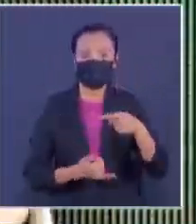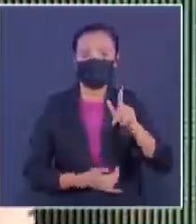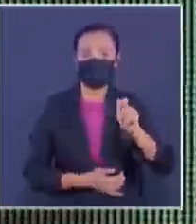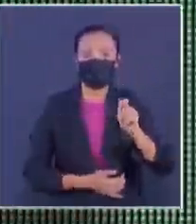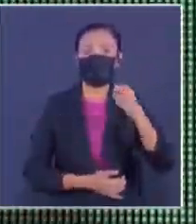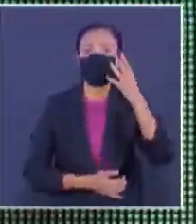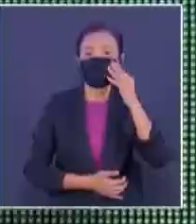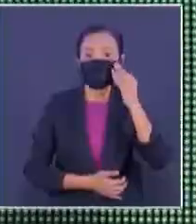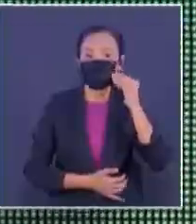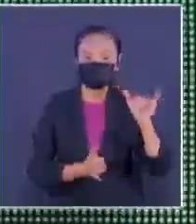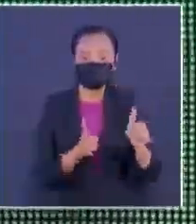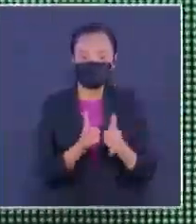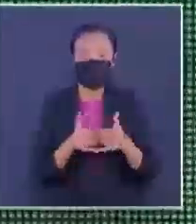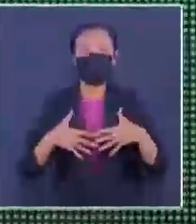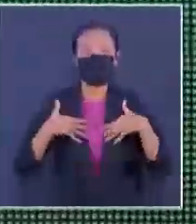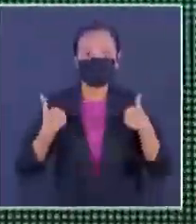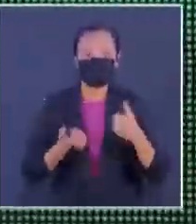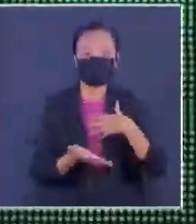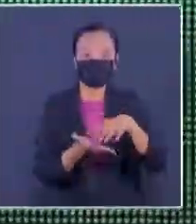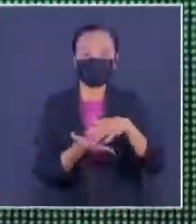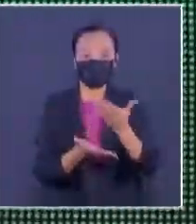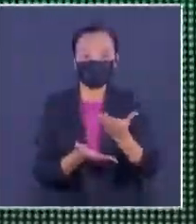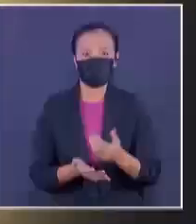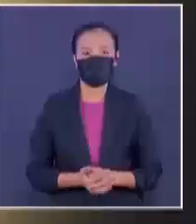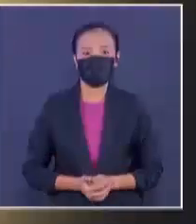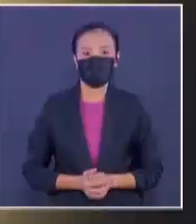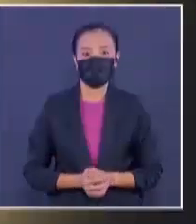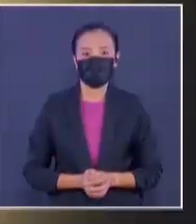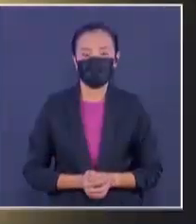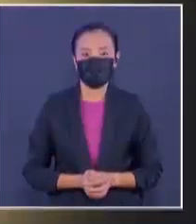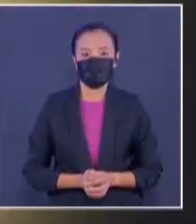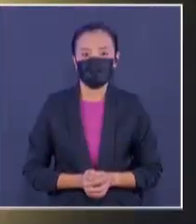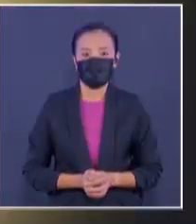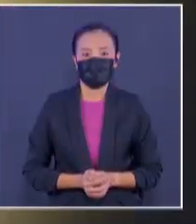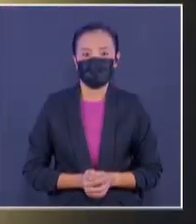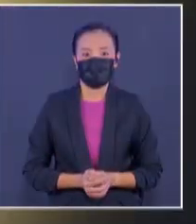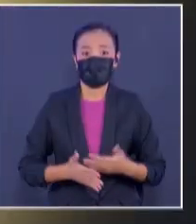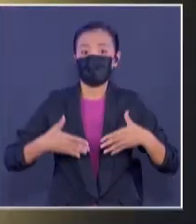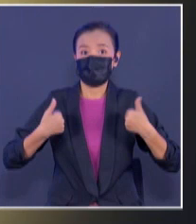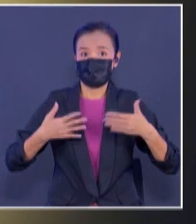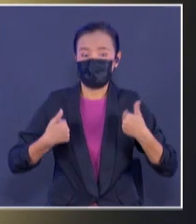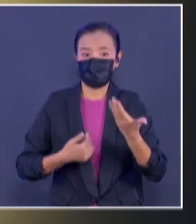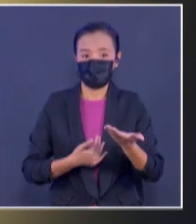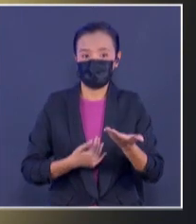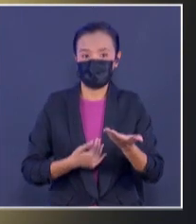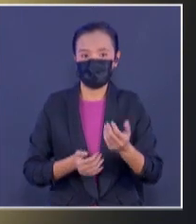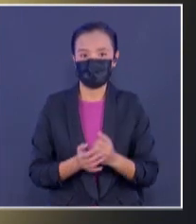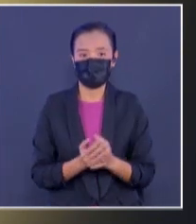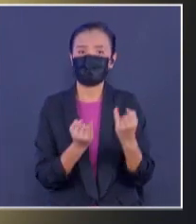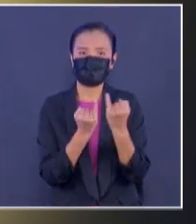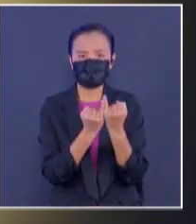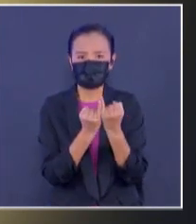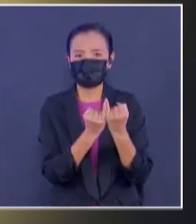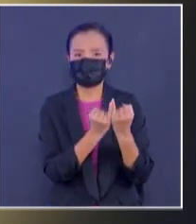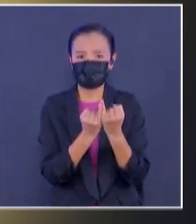ารักมากอยู่ด้วยแล้วมีความสุขไปฟังเสียงกันหน่อยค่ะ อย่างเป็นเรื่องบันเทิงและอันเนี้ยเขาเรียกว่าเป็นจิ้นม ัน